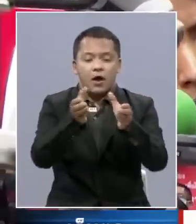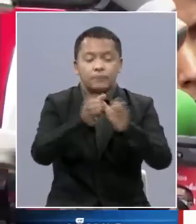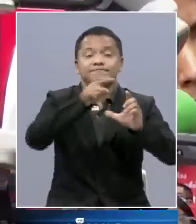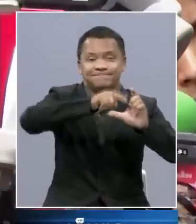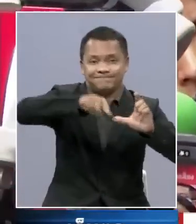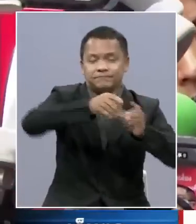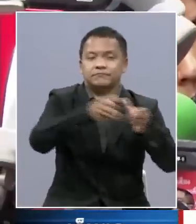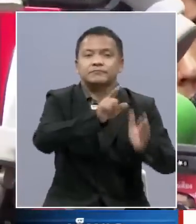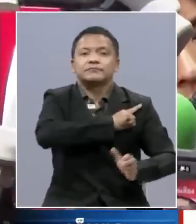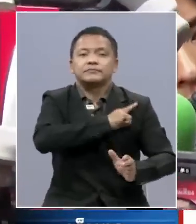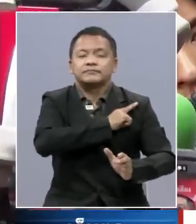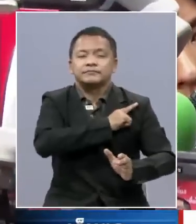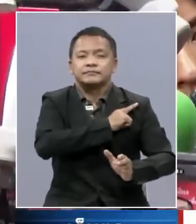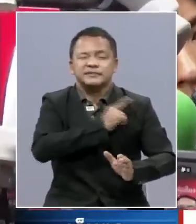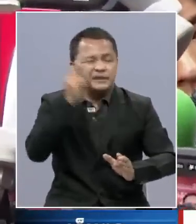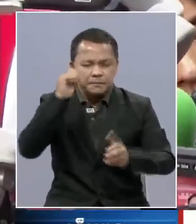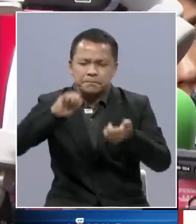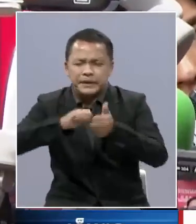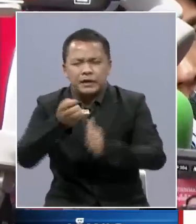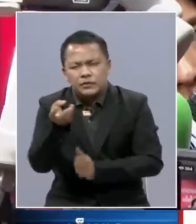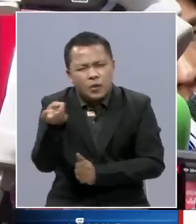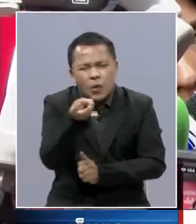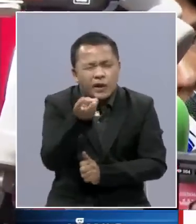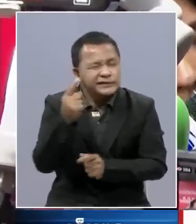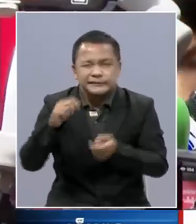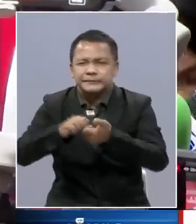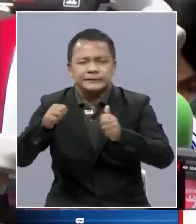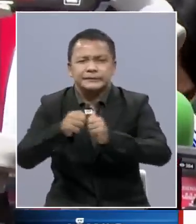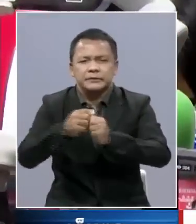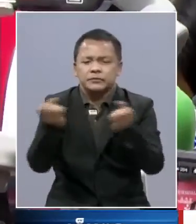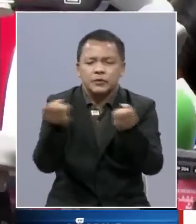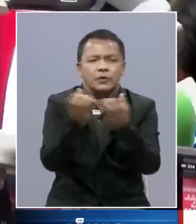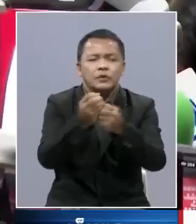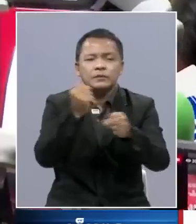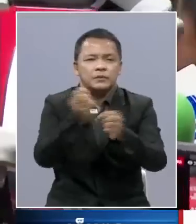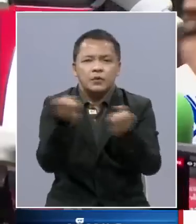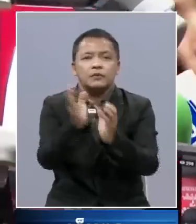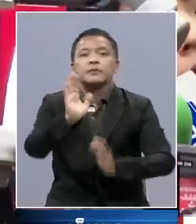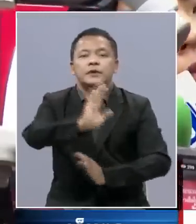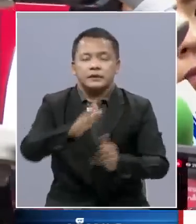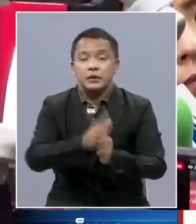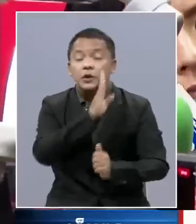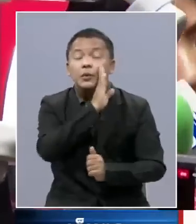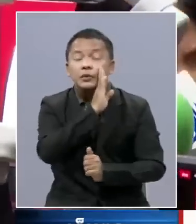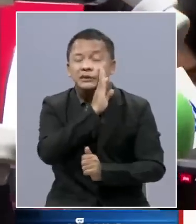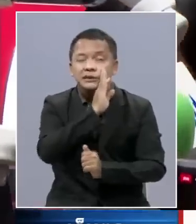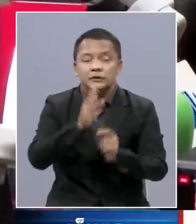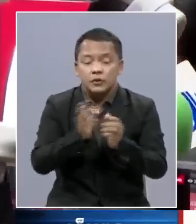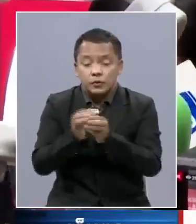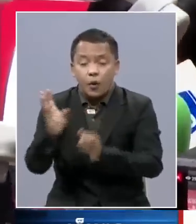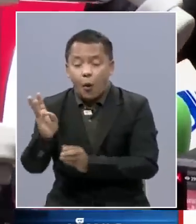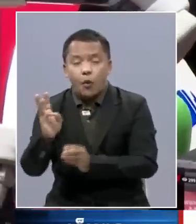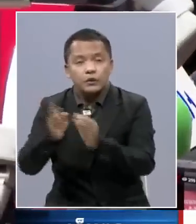ไงฮะคุณอย่าให้เรื่องอะไรเล็กๆน้อยๆเนี่ยมาบั่นทอนในการทำงานร่วมกันของเราถ้าคุณเห็น6เสียงมาก